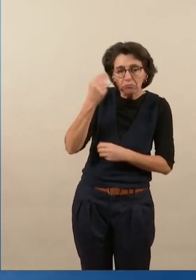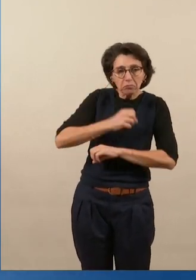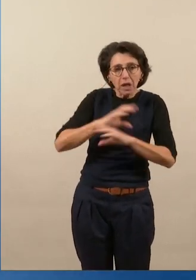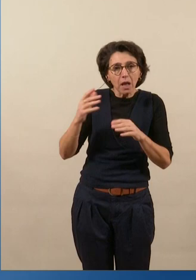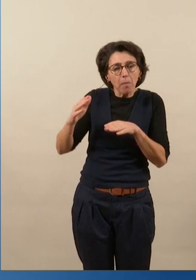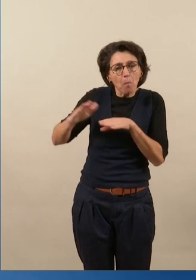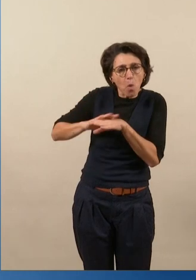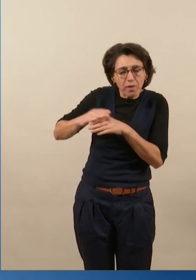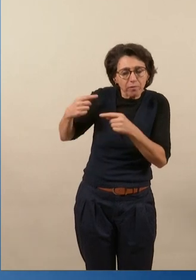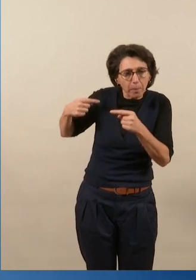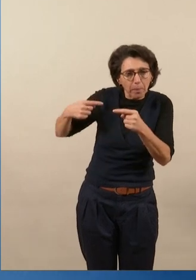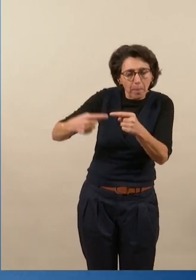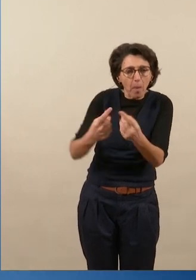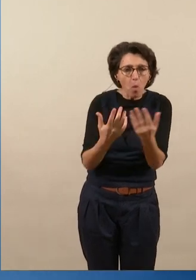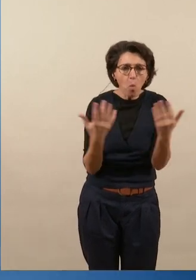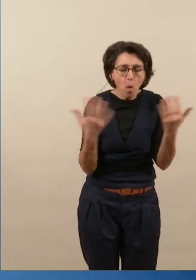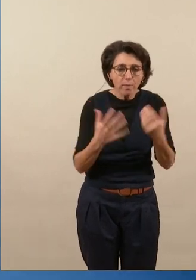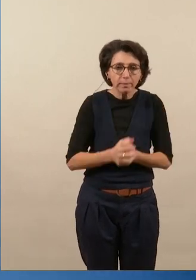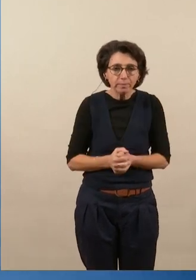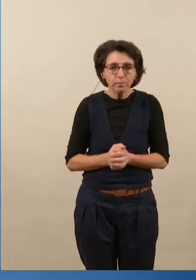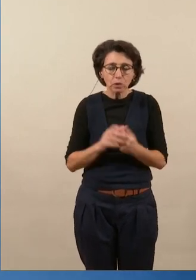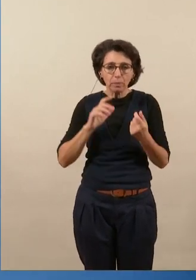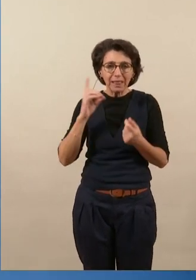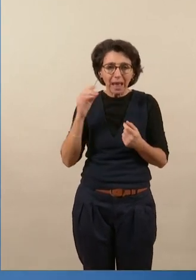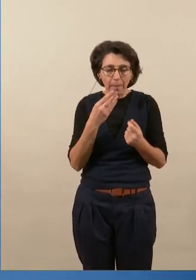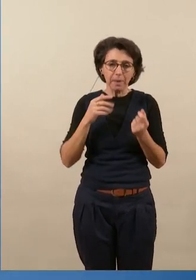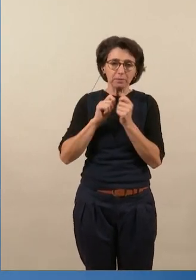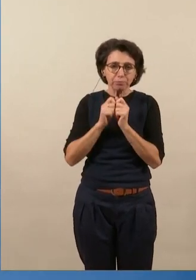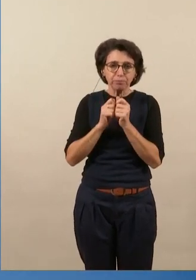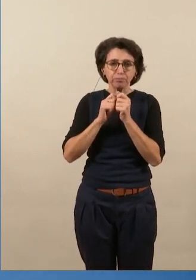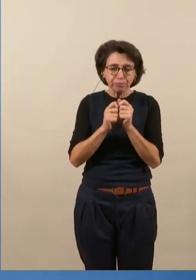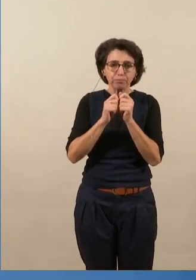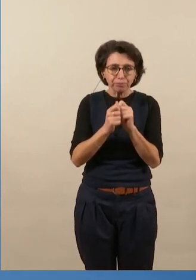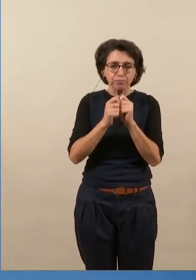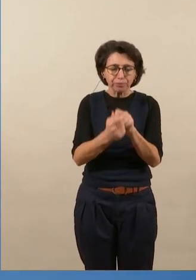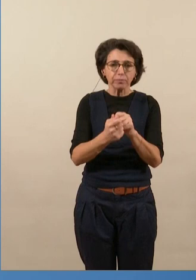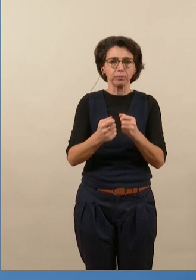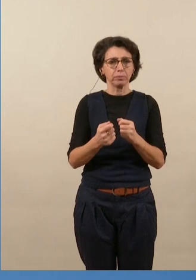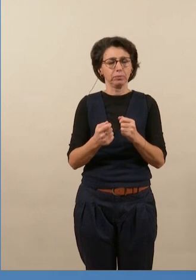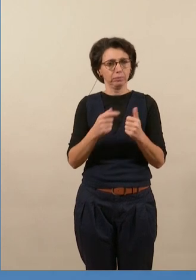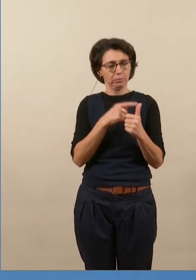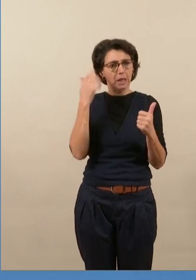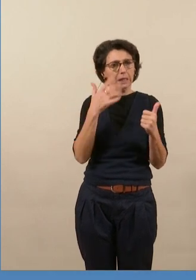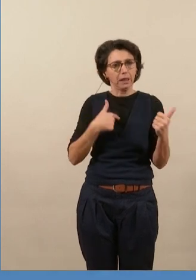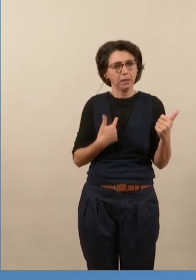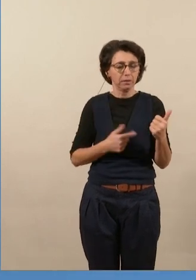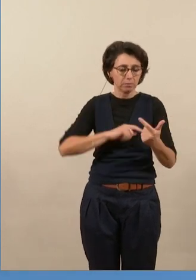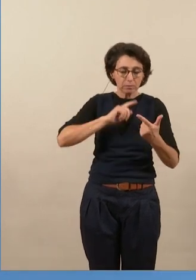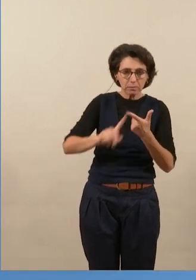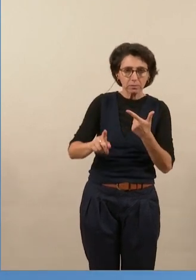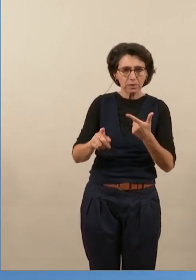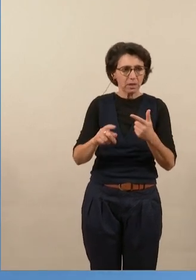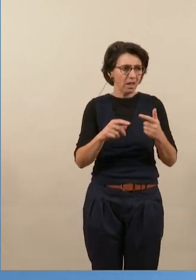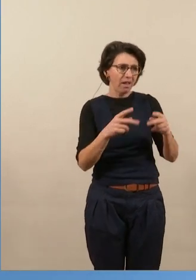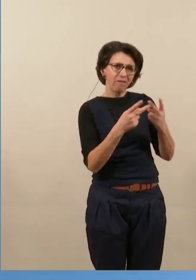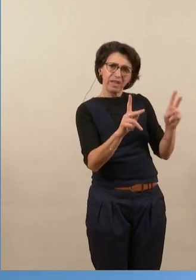amené successivement à des décisions modificatives aussi importantes inquiet car cette façon de gérer les finances de